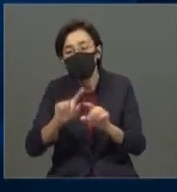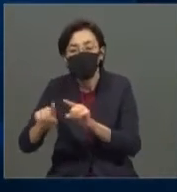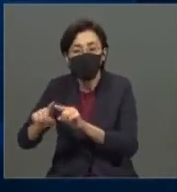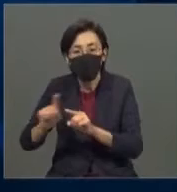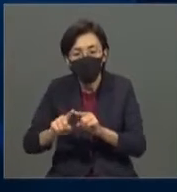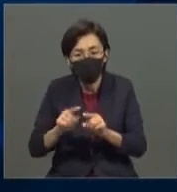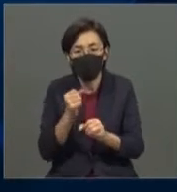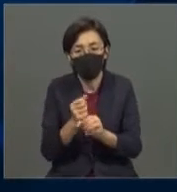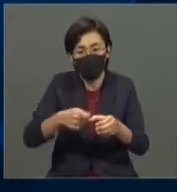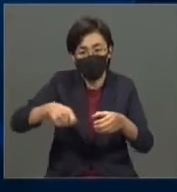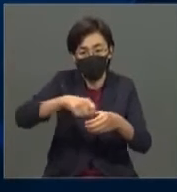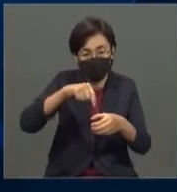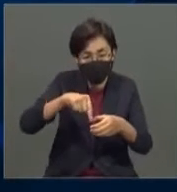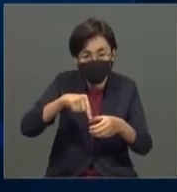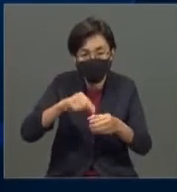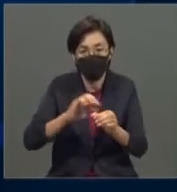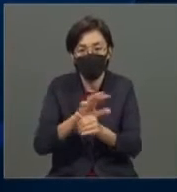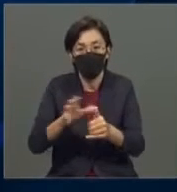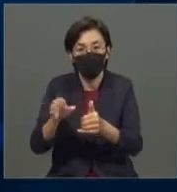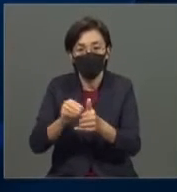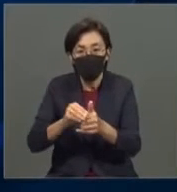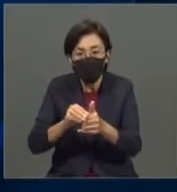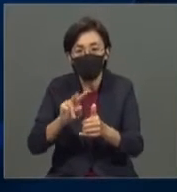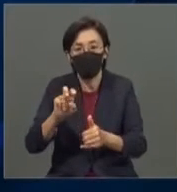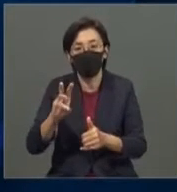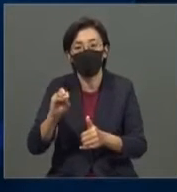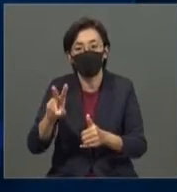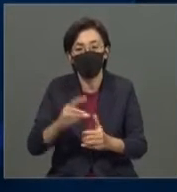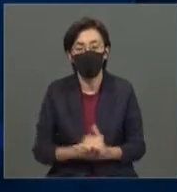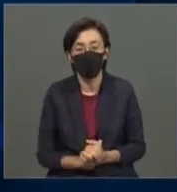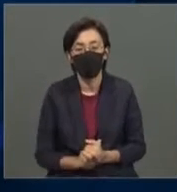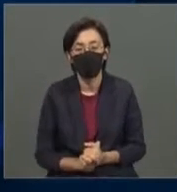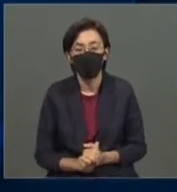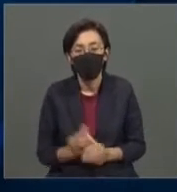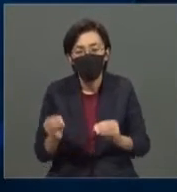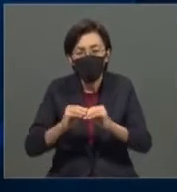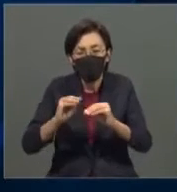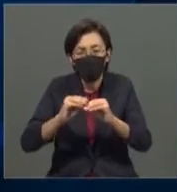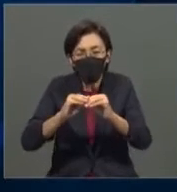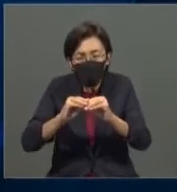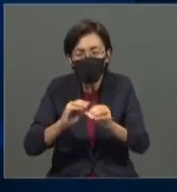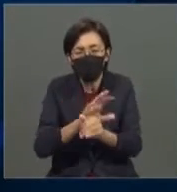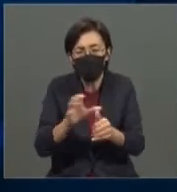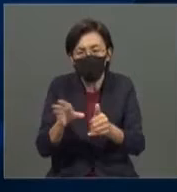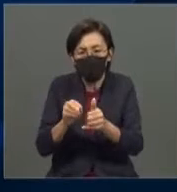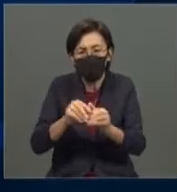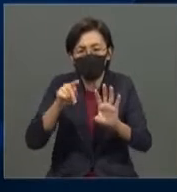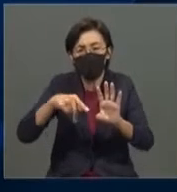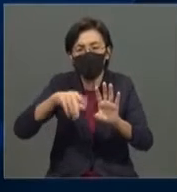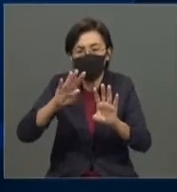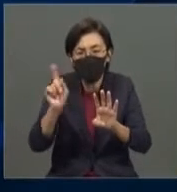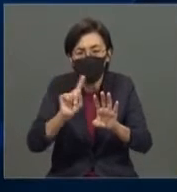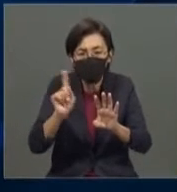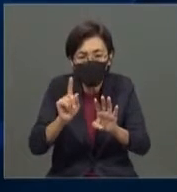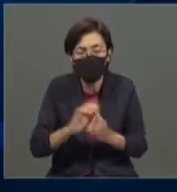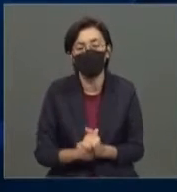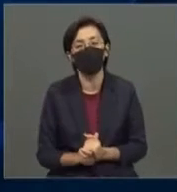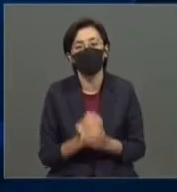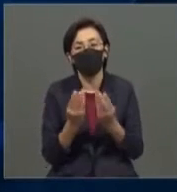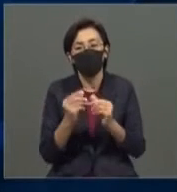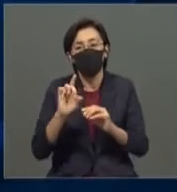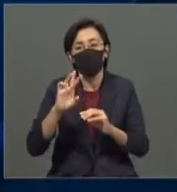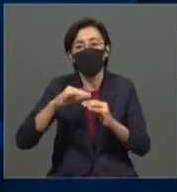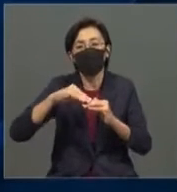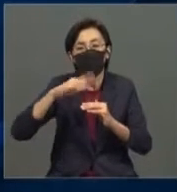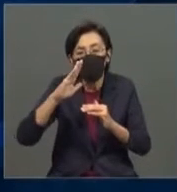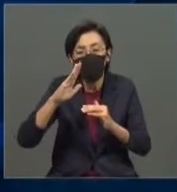ว่าที่พบวันนี้เยอะขึ้นเป็น 4,000 เนี่ยก็จะเป็นก้อนใหญ่ๆเป็นคลัสเตอร์ใหญ่ๆเลข3หลักทั้งนั้นเล